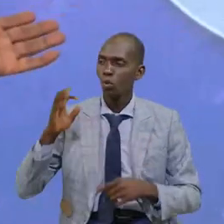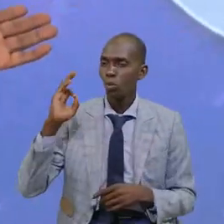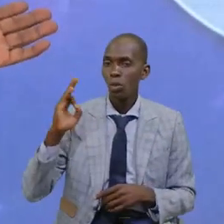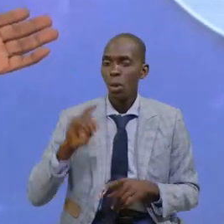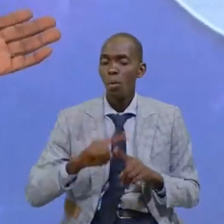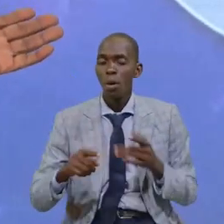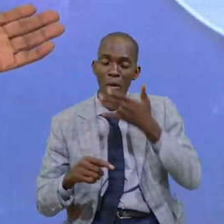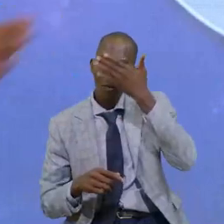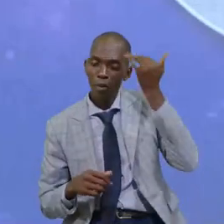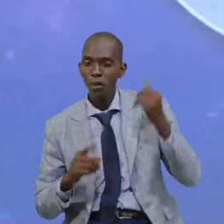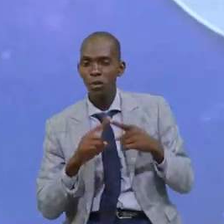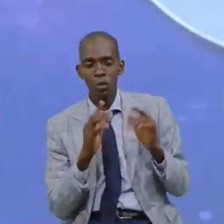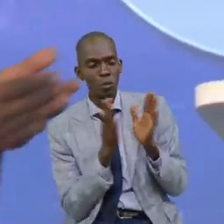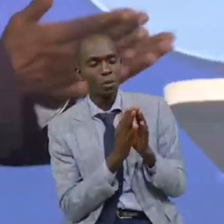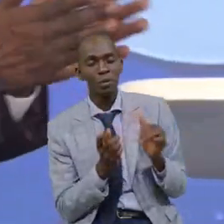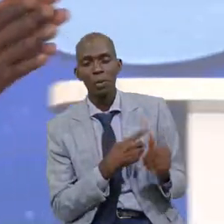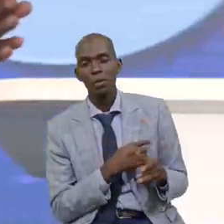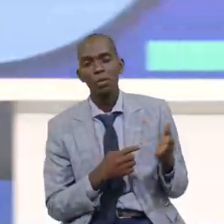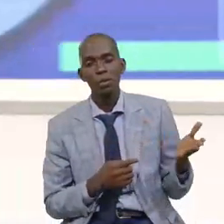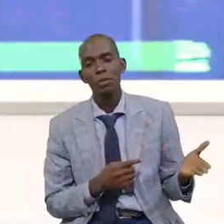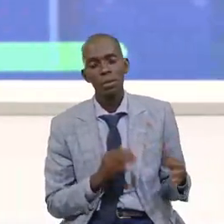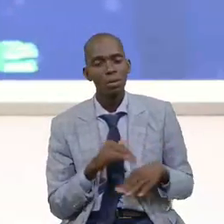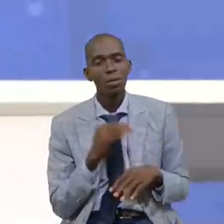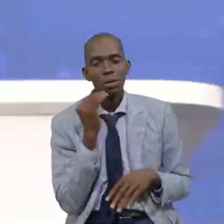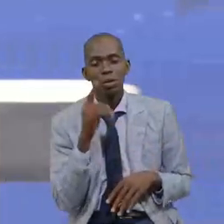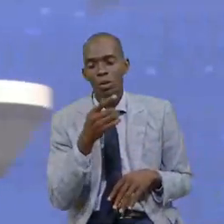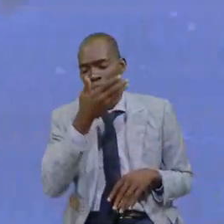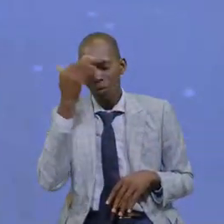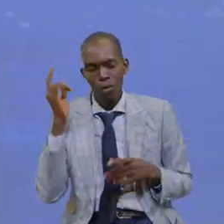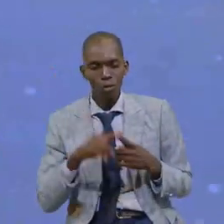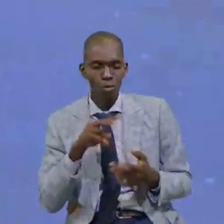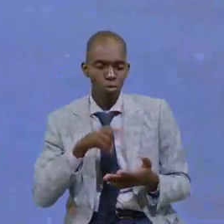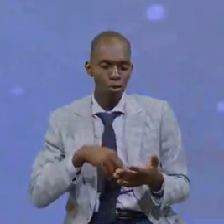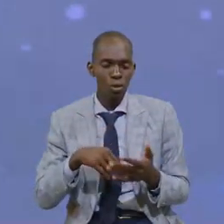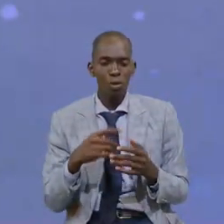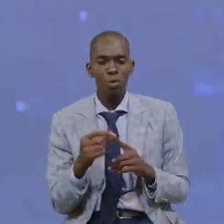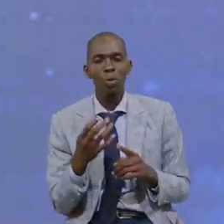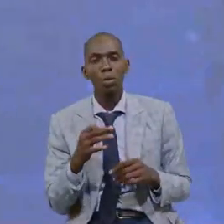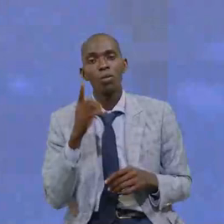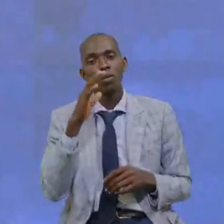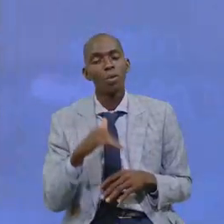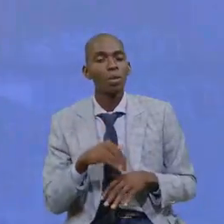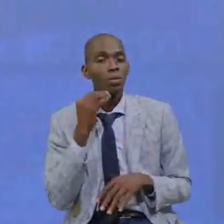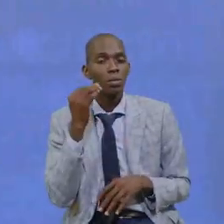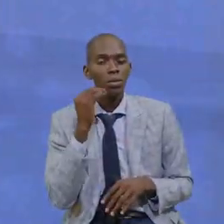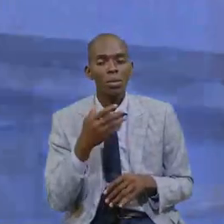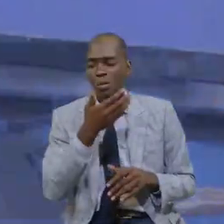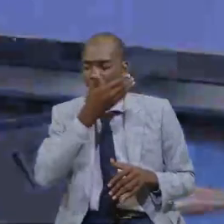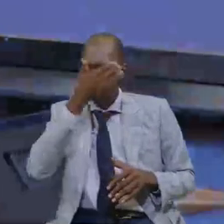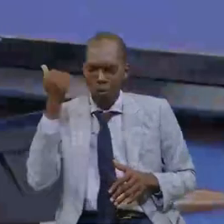Il y a des gens qui courent pour venir prêcher, mais ils oublient de prier. Ils oublient de lire la parole. Ils